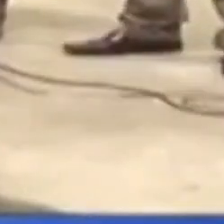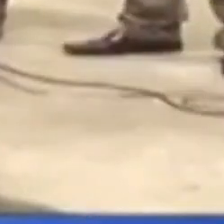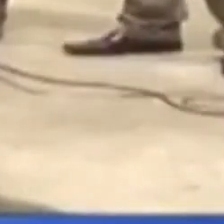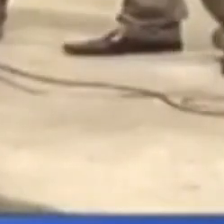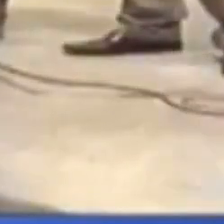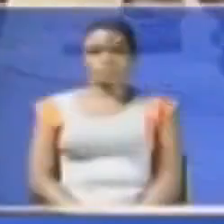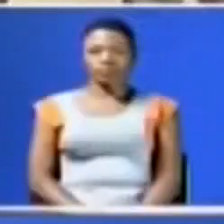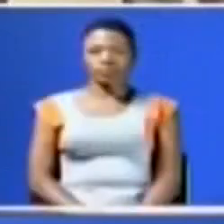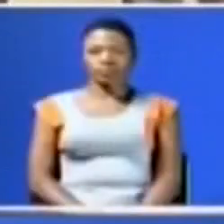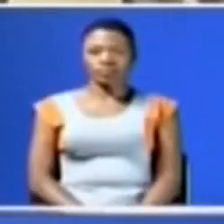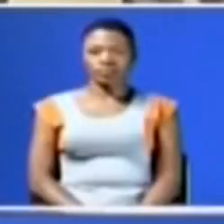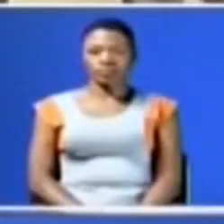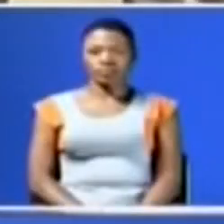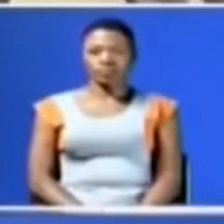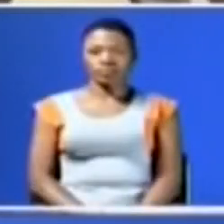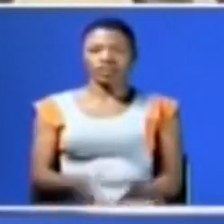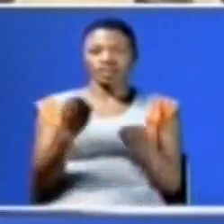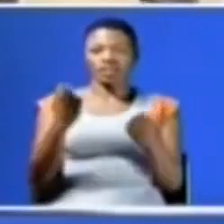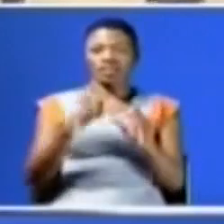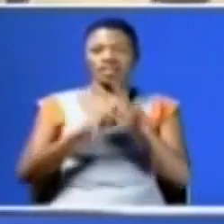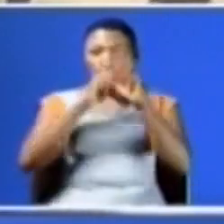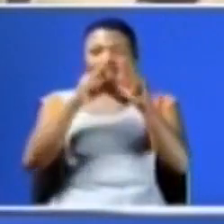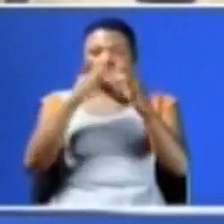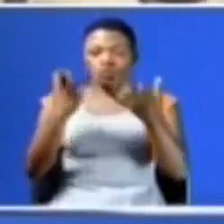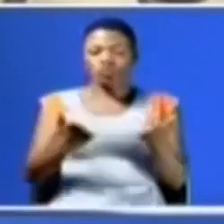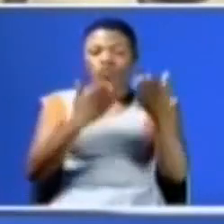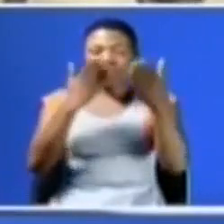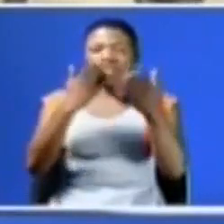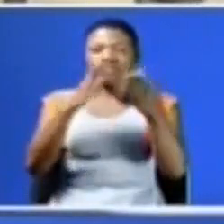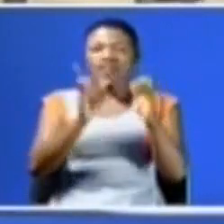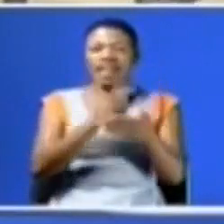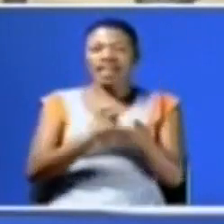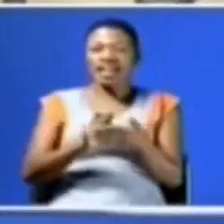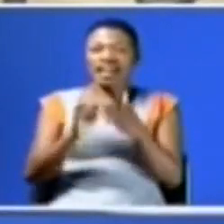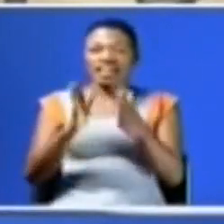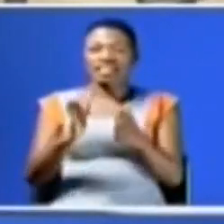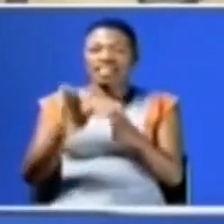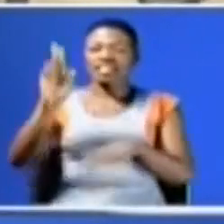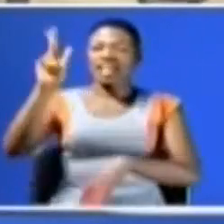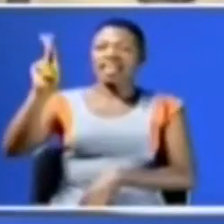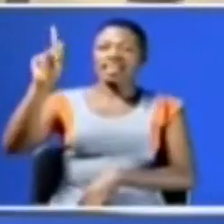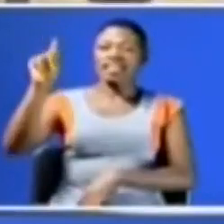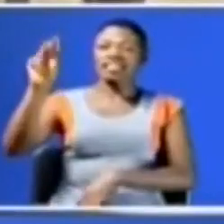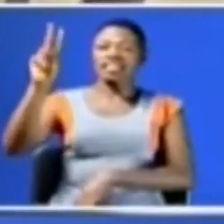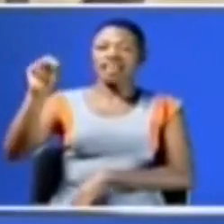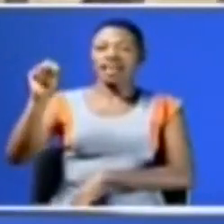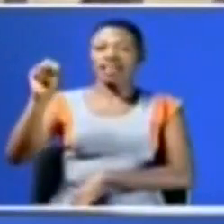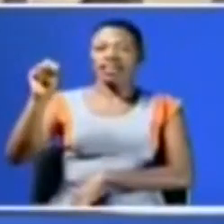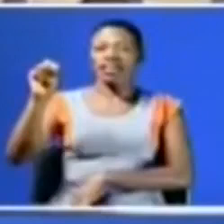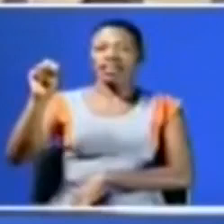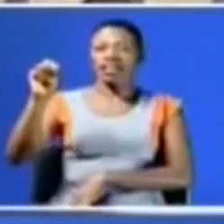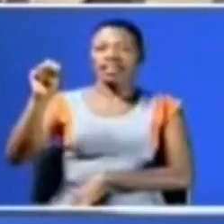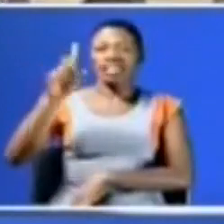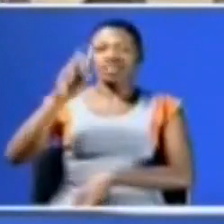Hii zawadi wanatunukia waandishi wa habari wa levi ya KTN ni